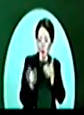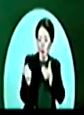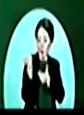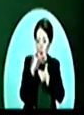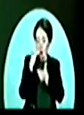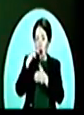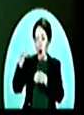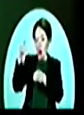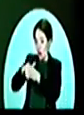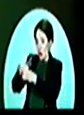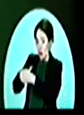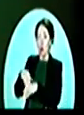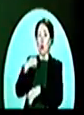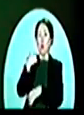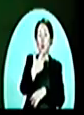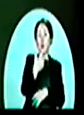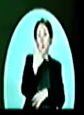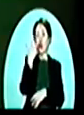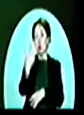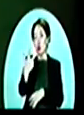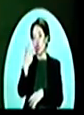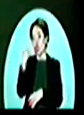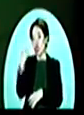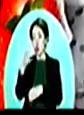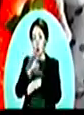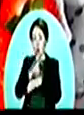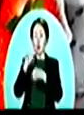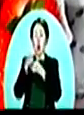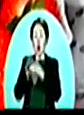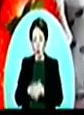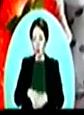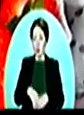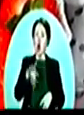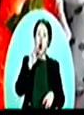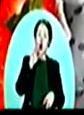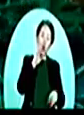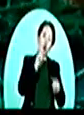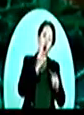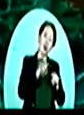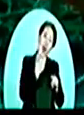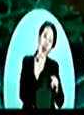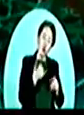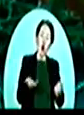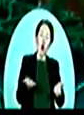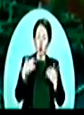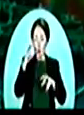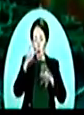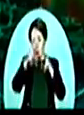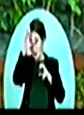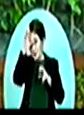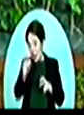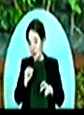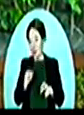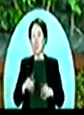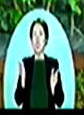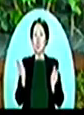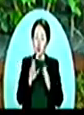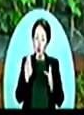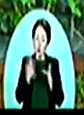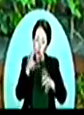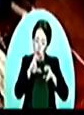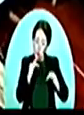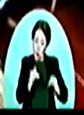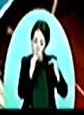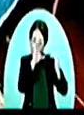эрхийг 331 сумд олгож нэгтгэлээ. Хүнс хөдөө аж ахуйн хөнгөн үйлдвэрийн яамнаас жижиг дунд үйлдвэрлэлийг хөгжүүлэх